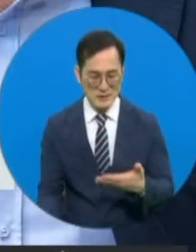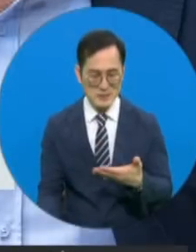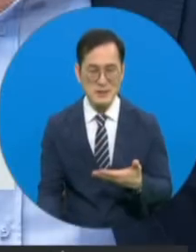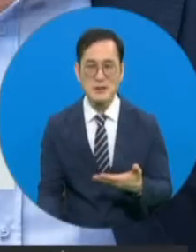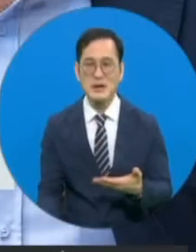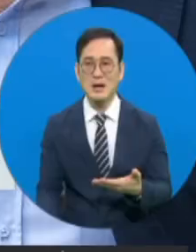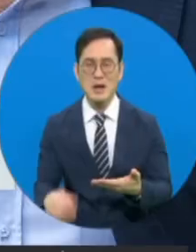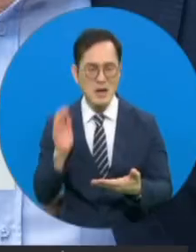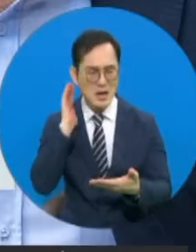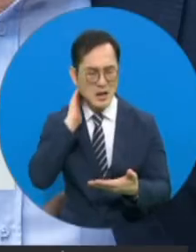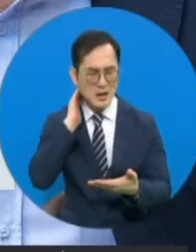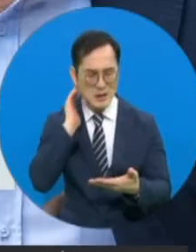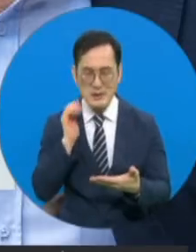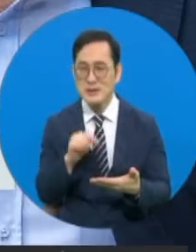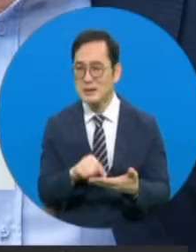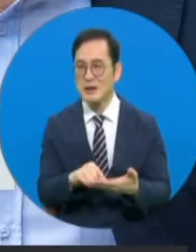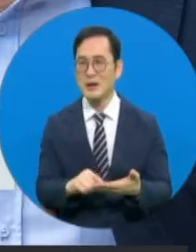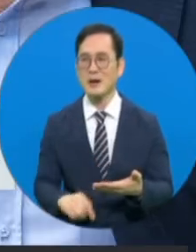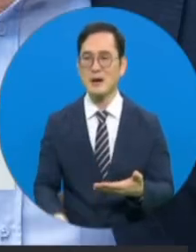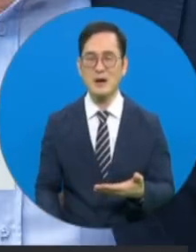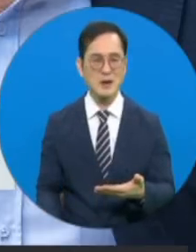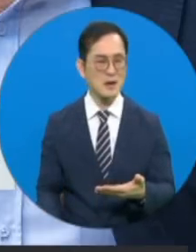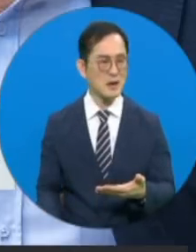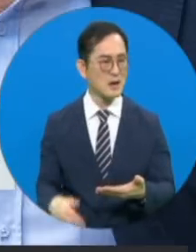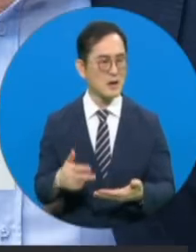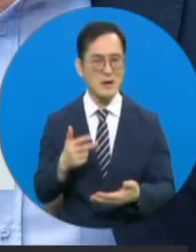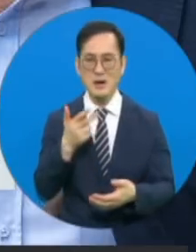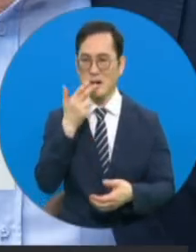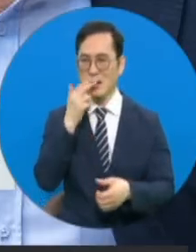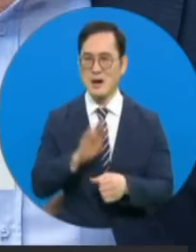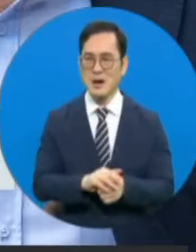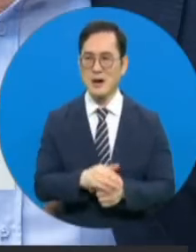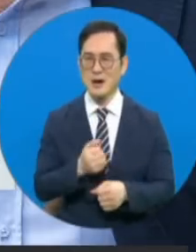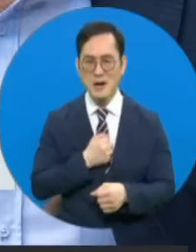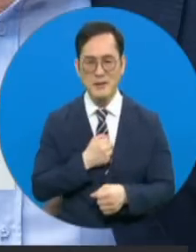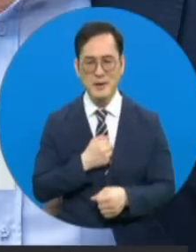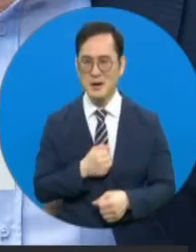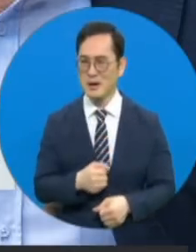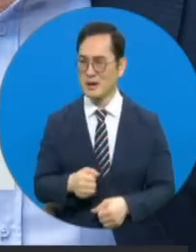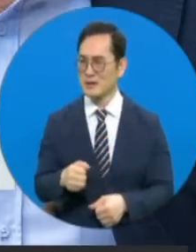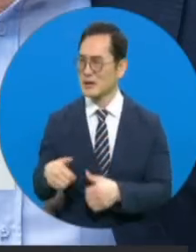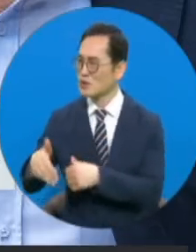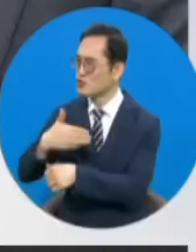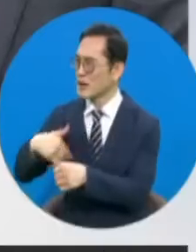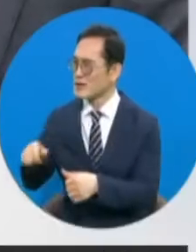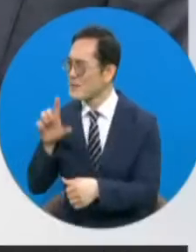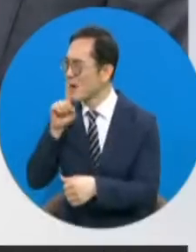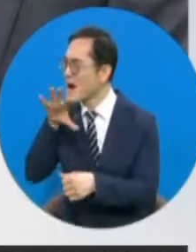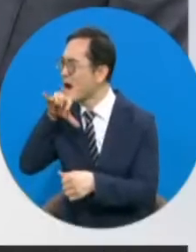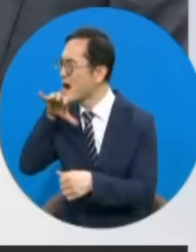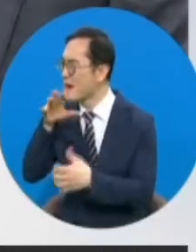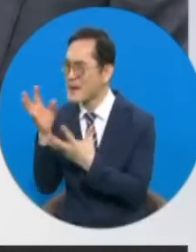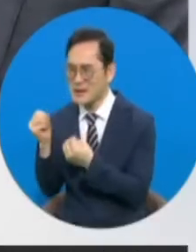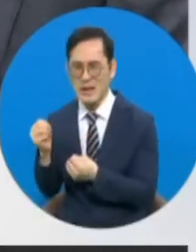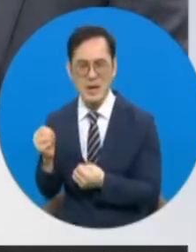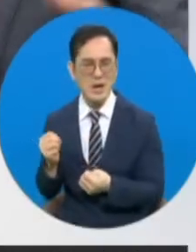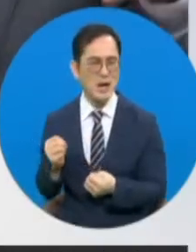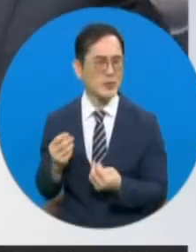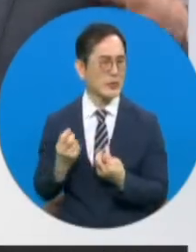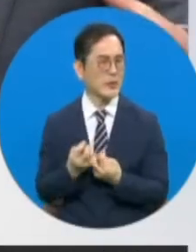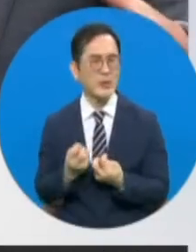스스로 밑에 직원이 했는가에 논쟁은 치열하게 있을 것 같아요 다만 이제 현재 지금 우리 문제는